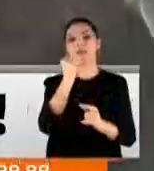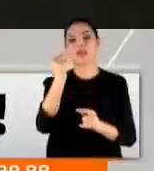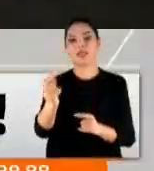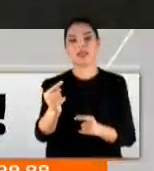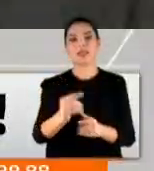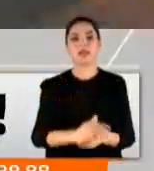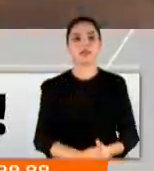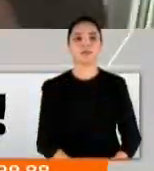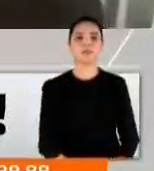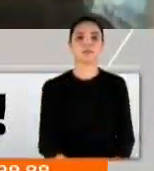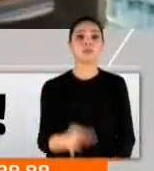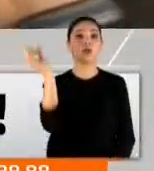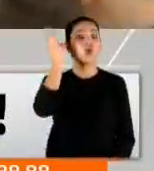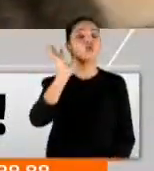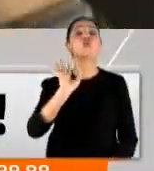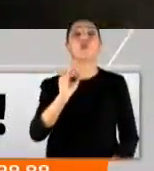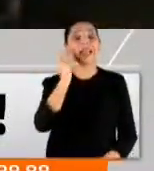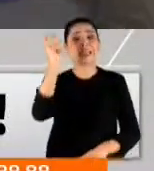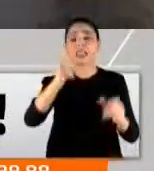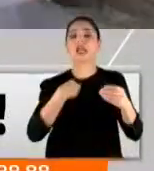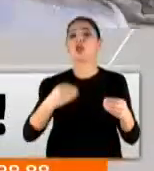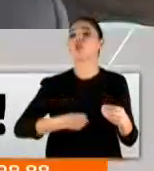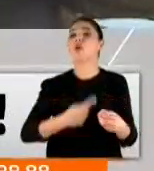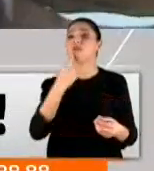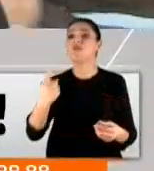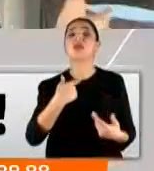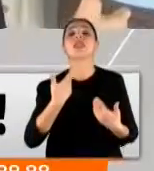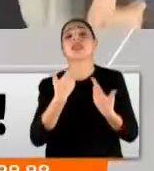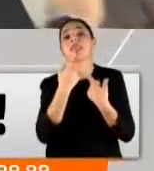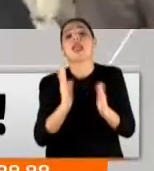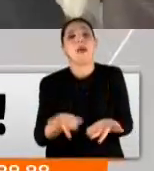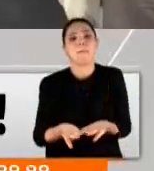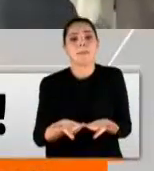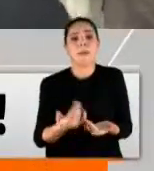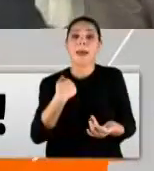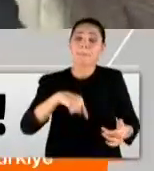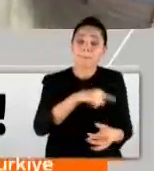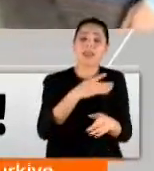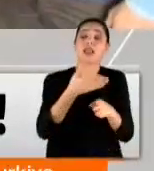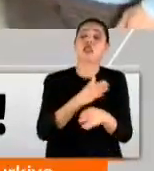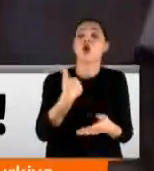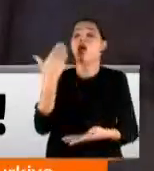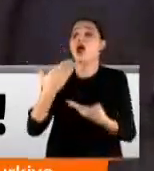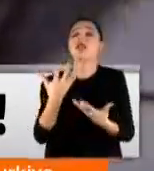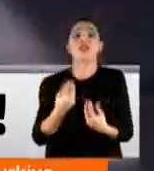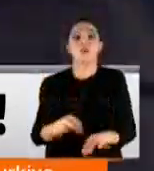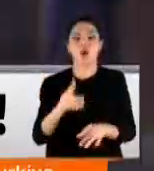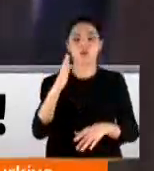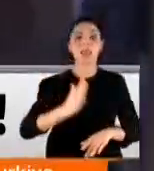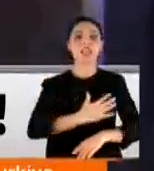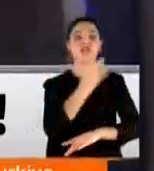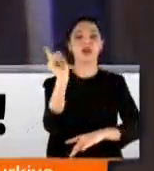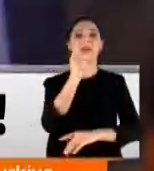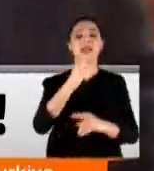yaptı. Duymayan insanı suçlayamayız elbette, niye duymadın diye. Biz demek ki duyuramadık. CHP